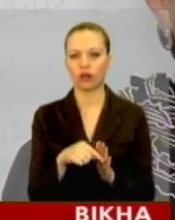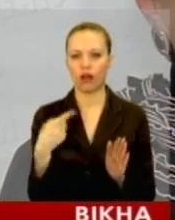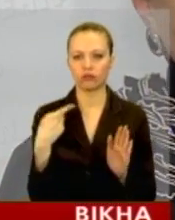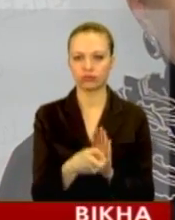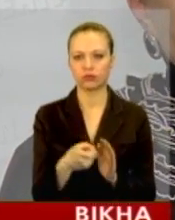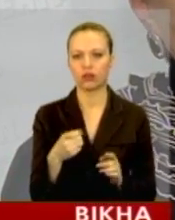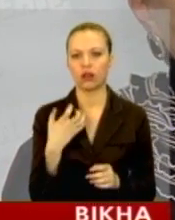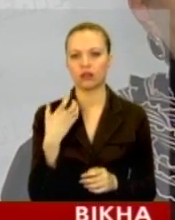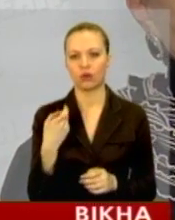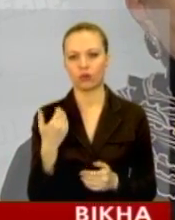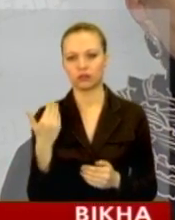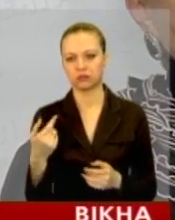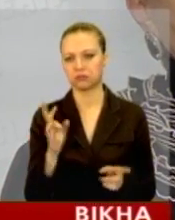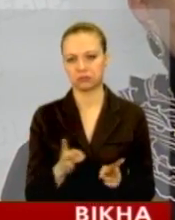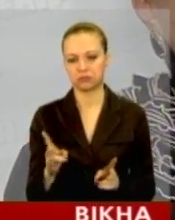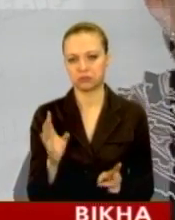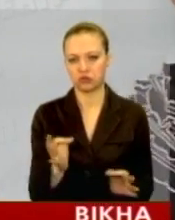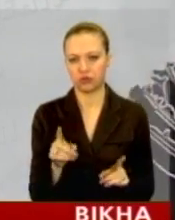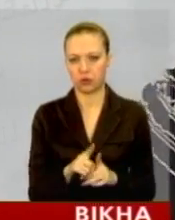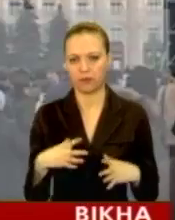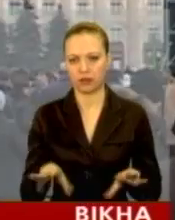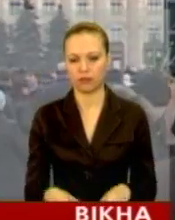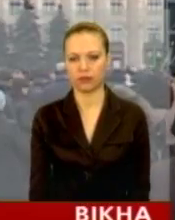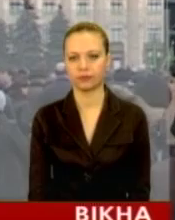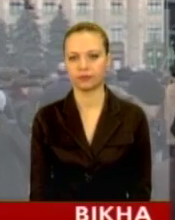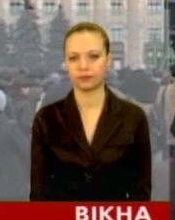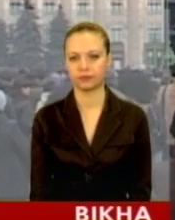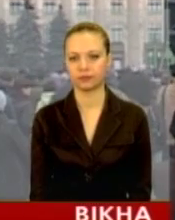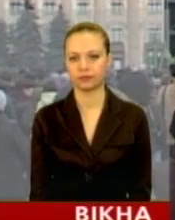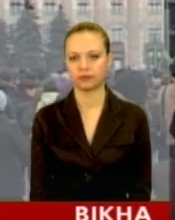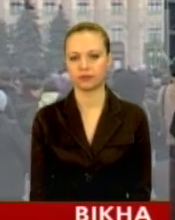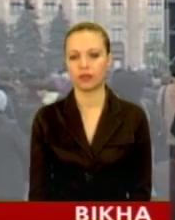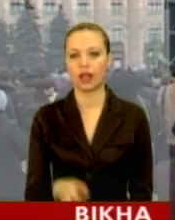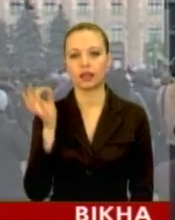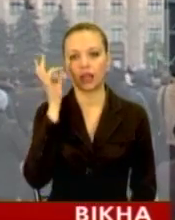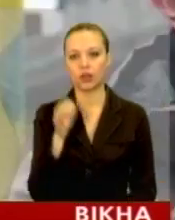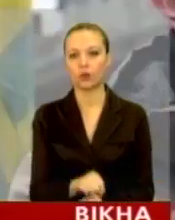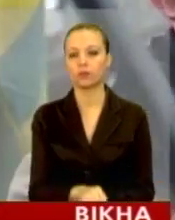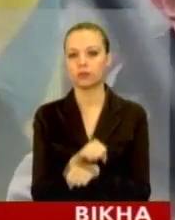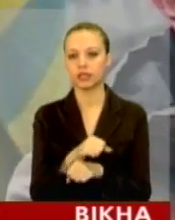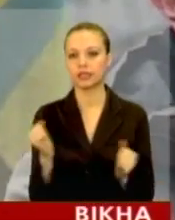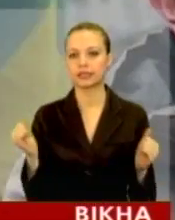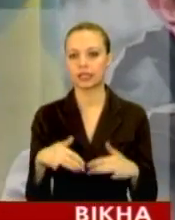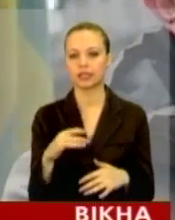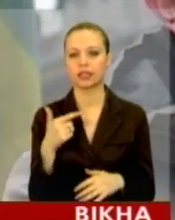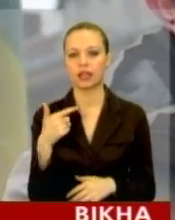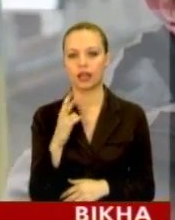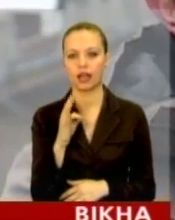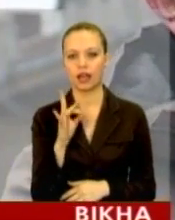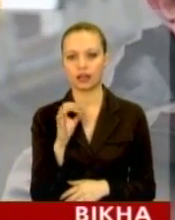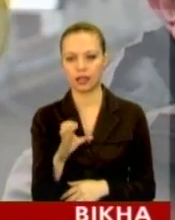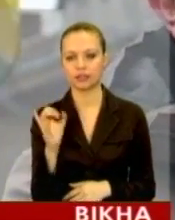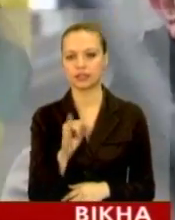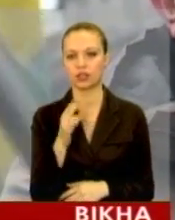ранений, никаких огнестрельных ранений, ничего такого не было. Нагадаю, мітинг, скликаний Геннадієм Кернесом